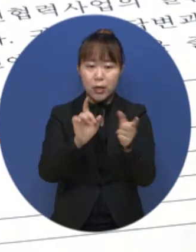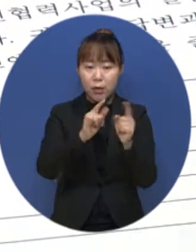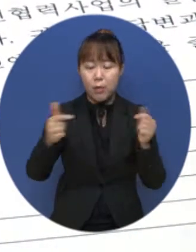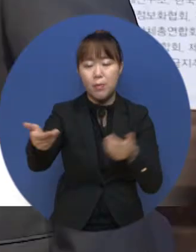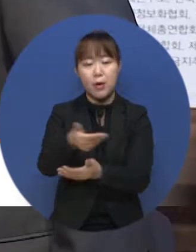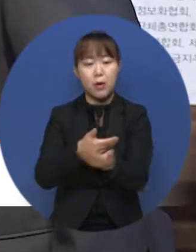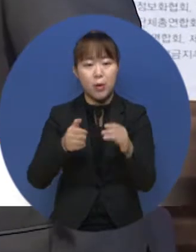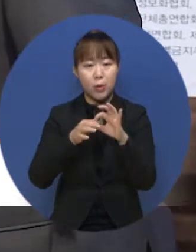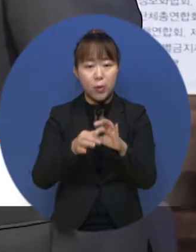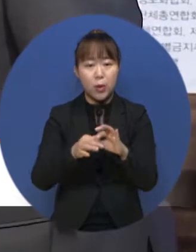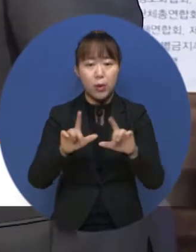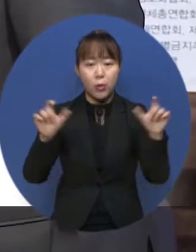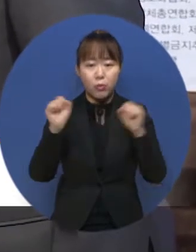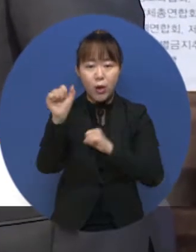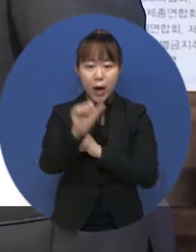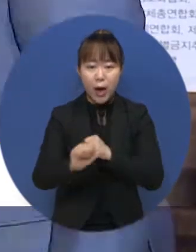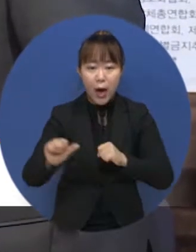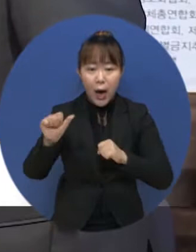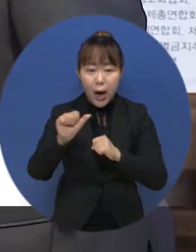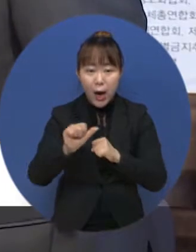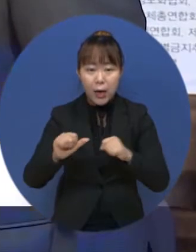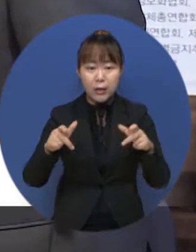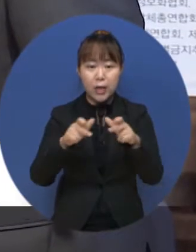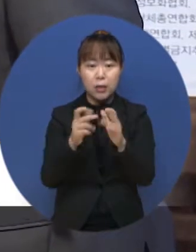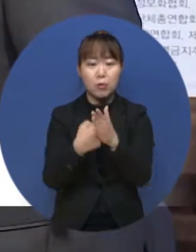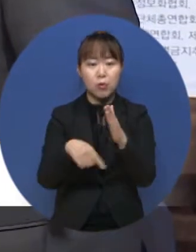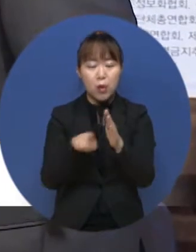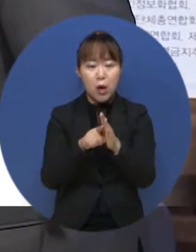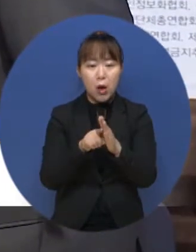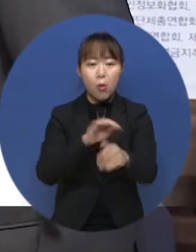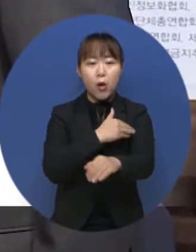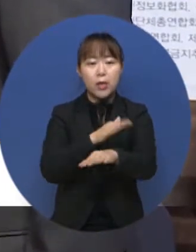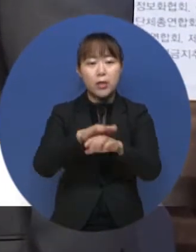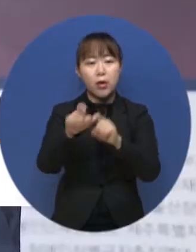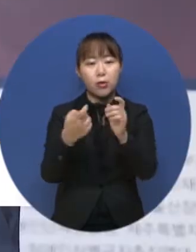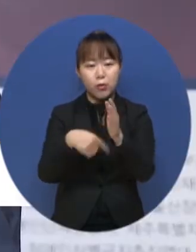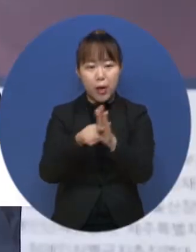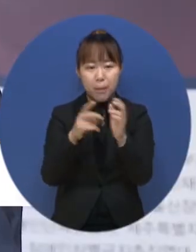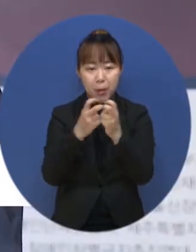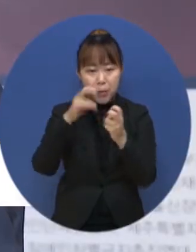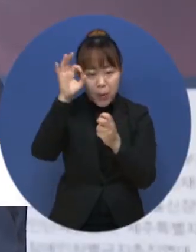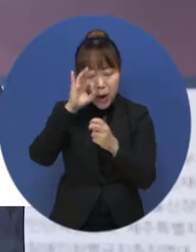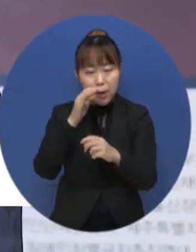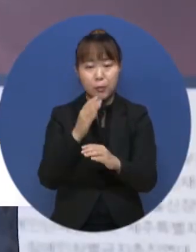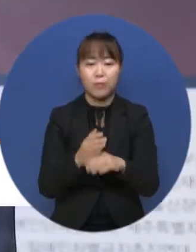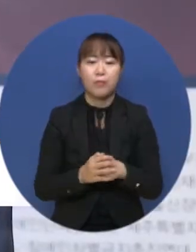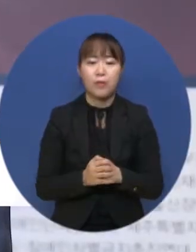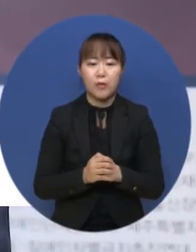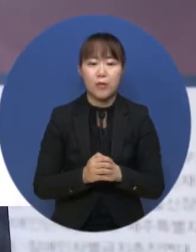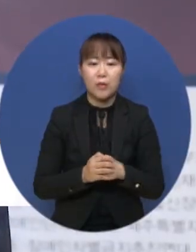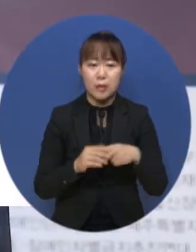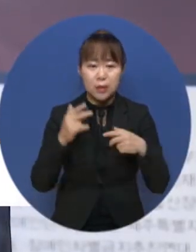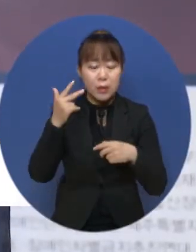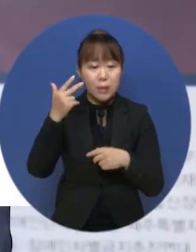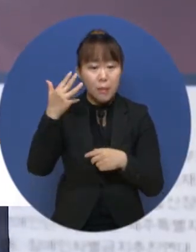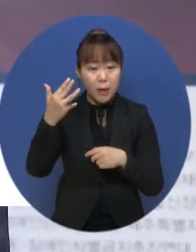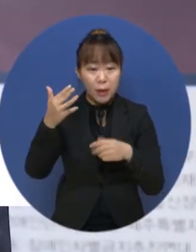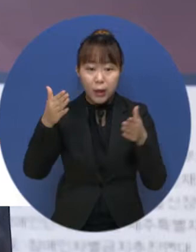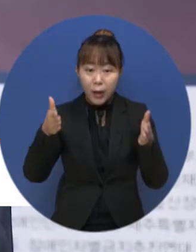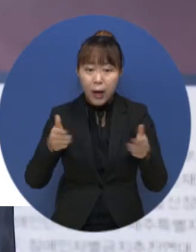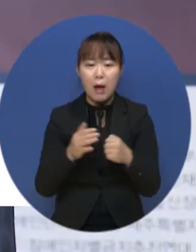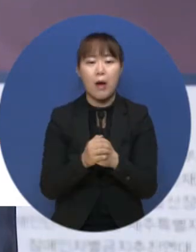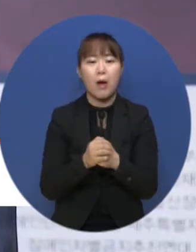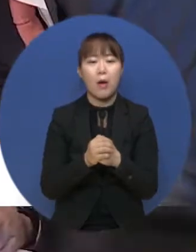통해 동북아 장애인들의 권리 실현을 위한 방안을 모색하는 자리입니다. 7일과 8일 이틀간